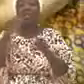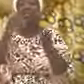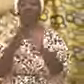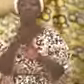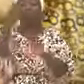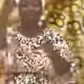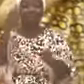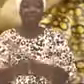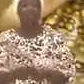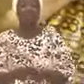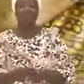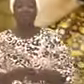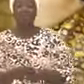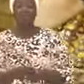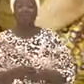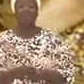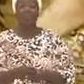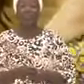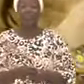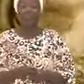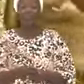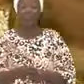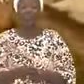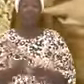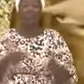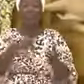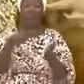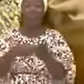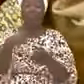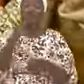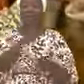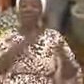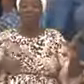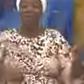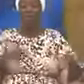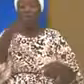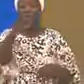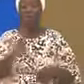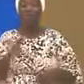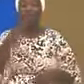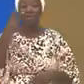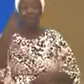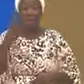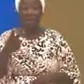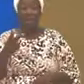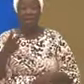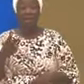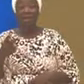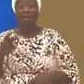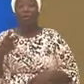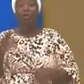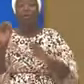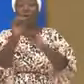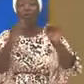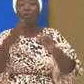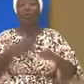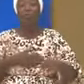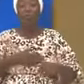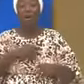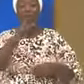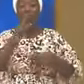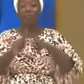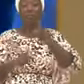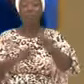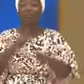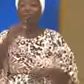nobles gg ainsi parle le seigneur l'éternel voici j'ouvrirai voix c'est plus